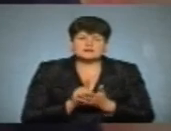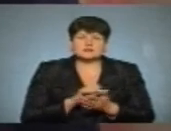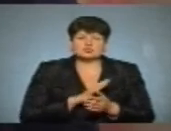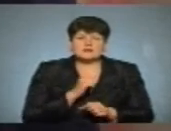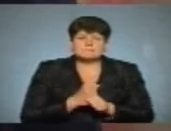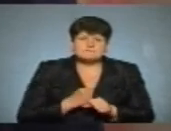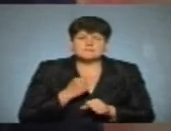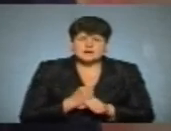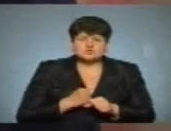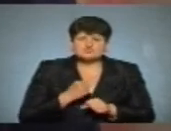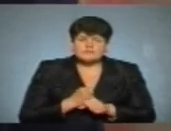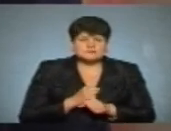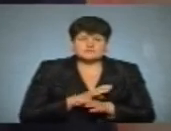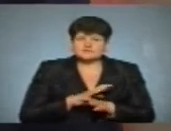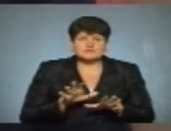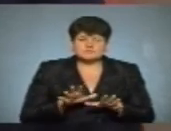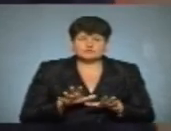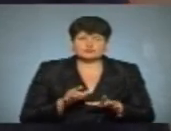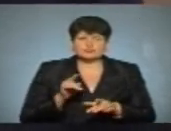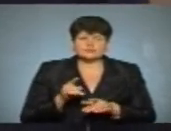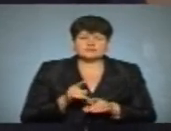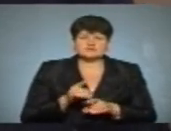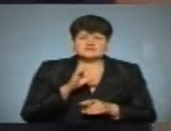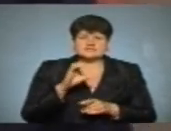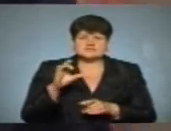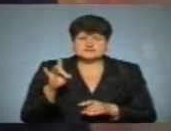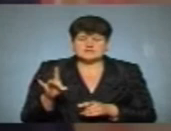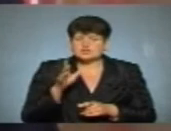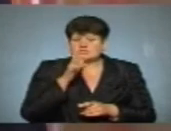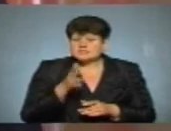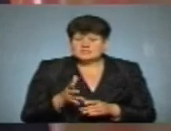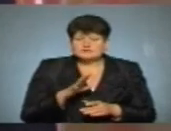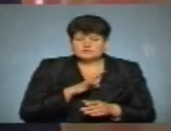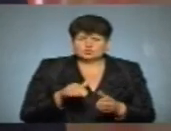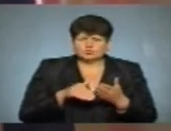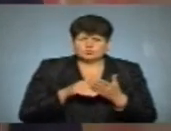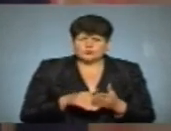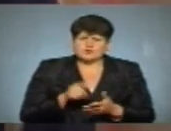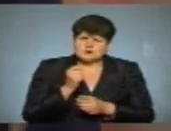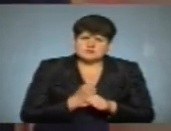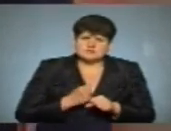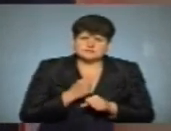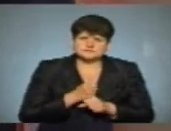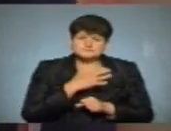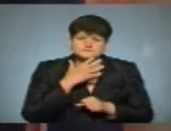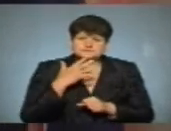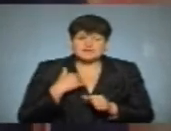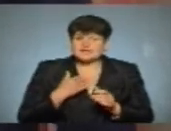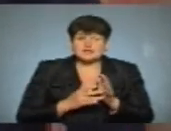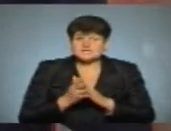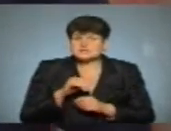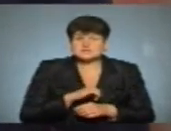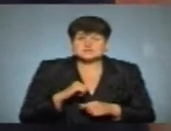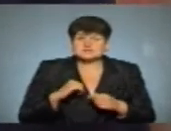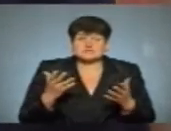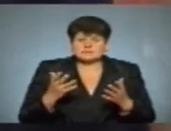мусила. Тоді не було за часів Союзу якби допомоги такої, вона мусила працювати. І я ріс сам по собі, і